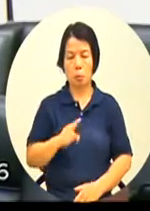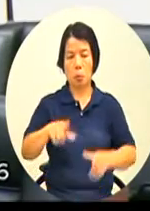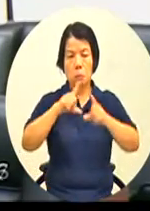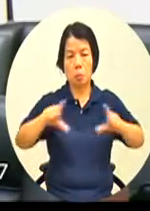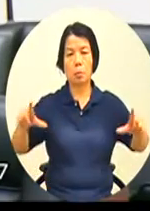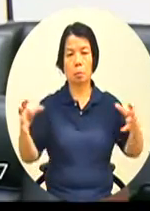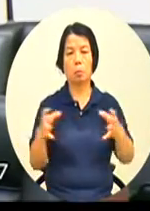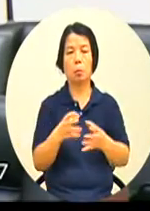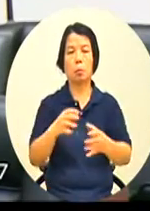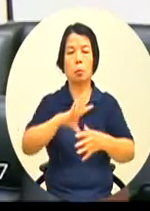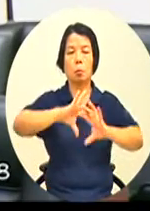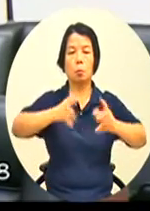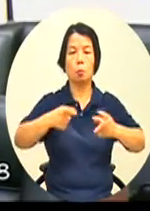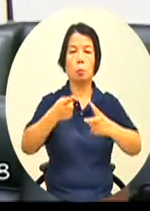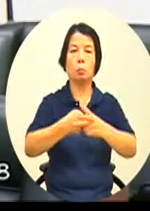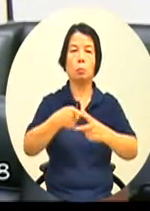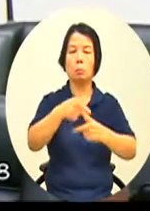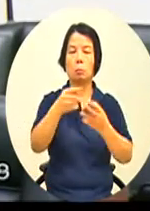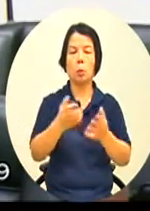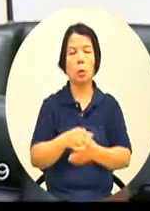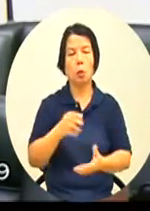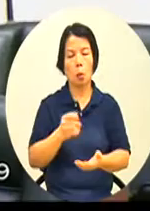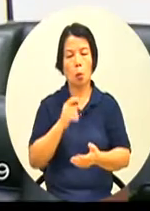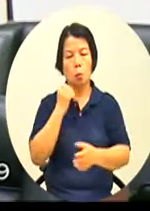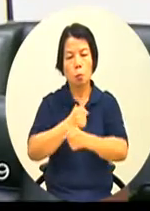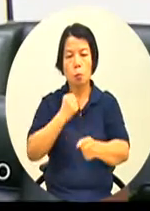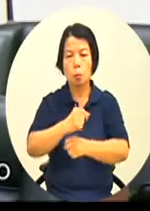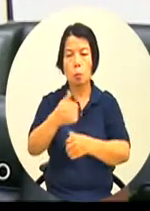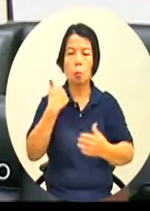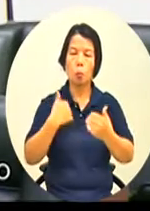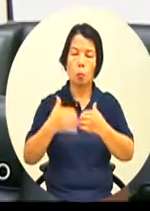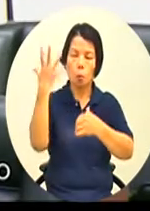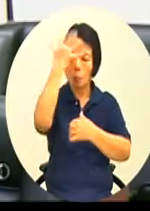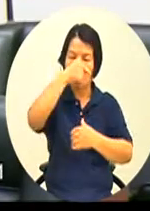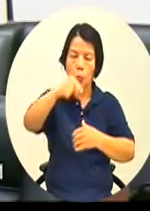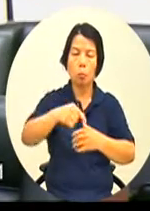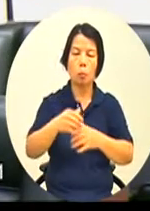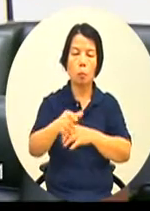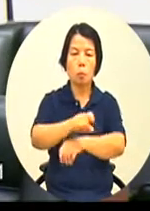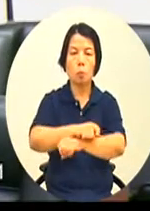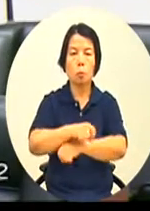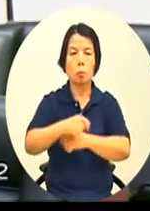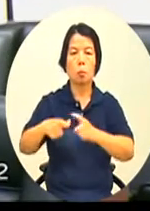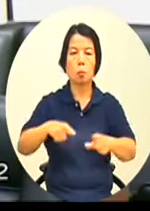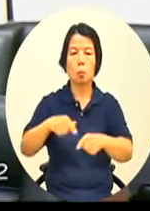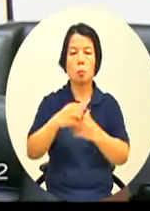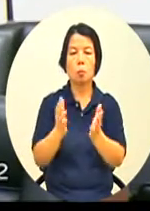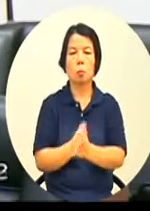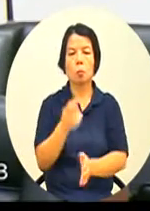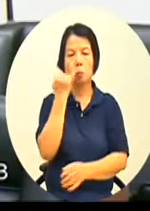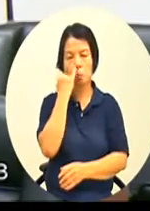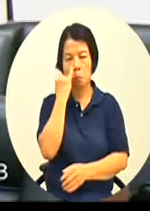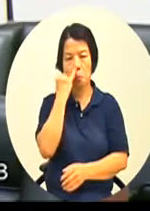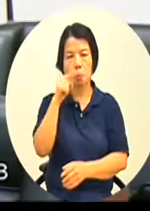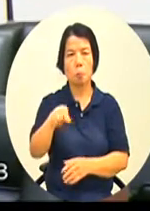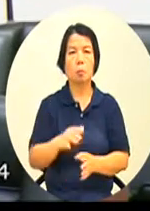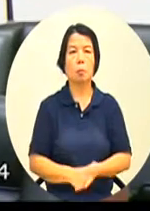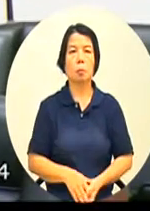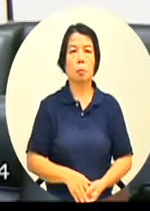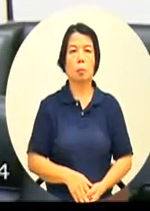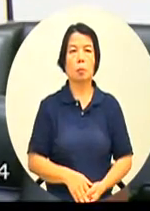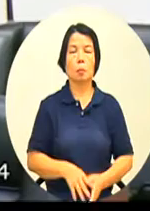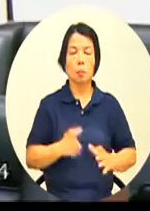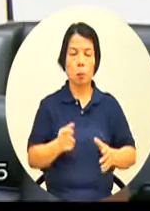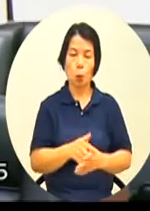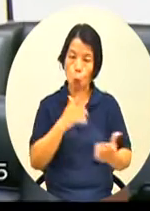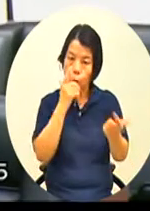小这个空间来做乐龄学院，那我们也很期待民政局可以在这些区可以在适